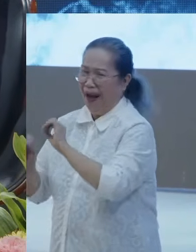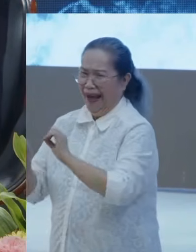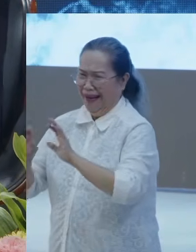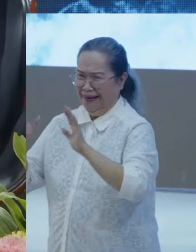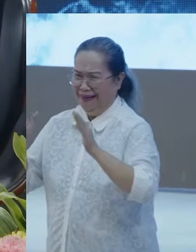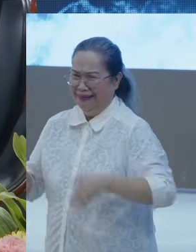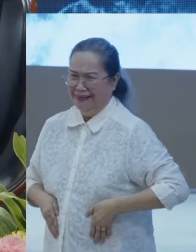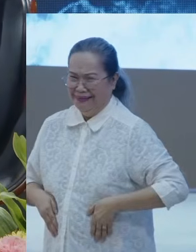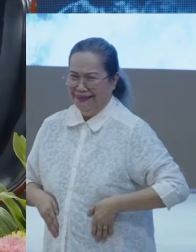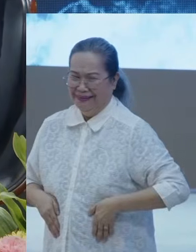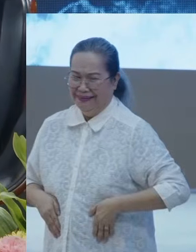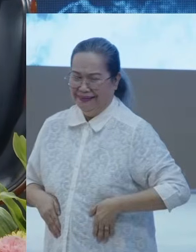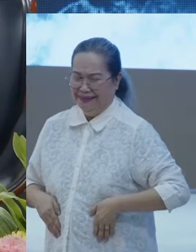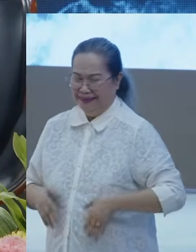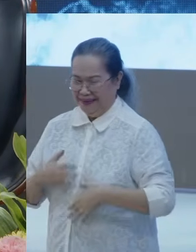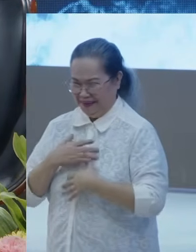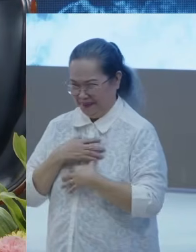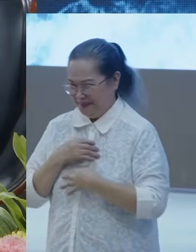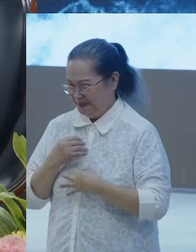yung mga nagugustuhan ko.